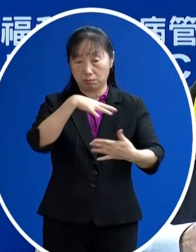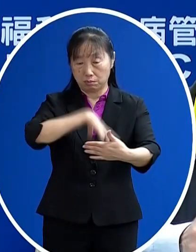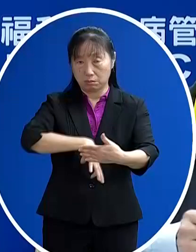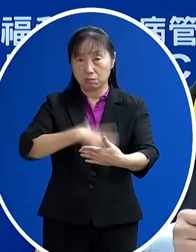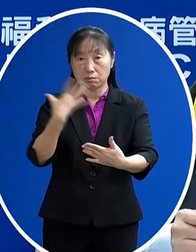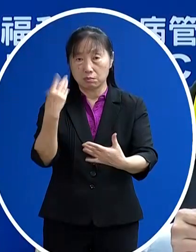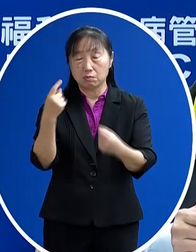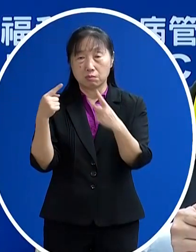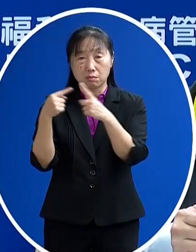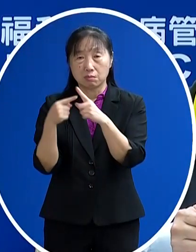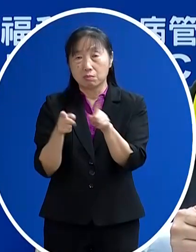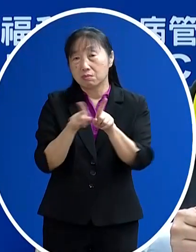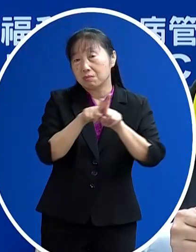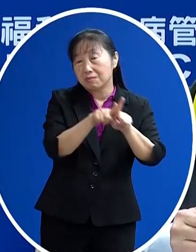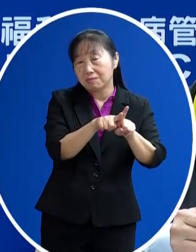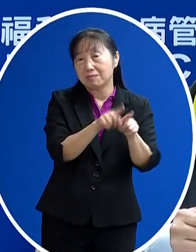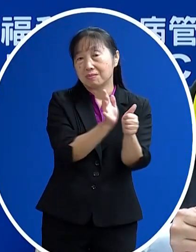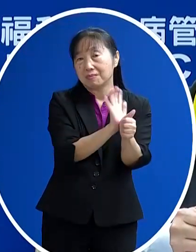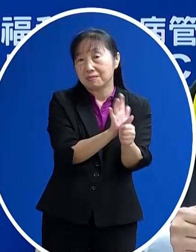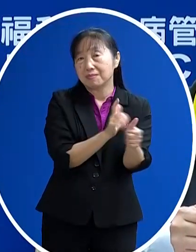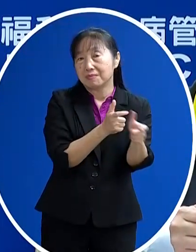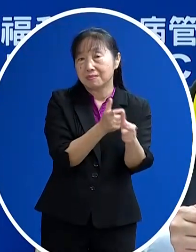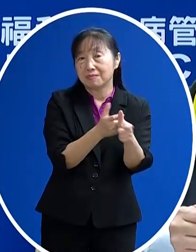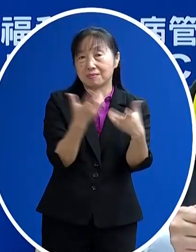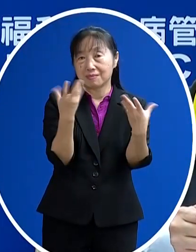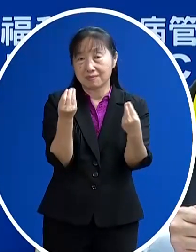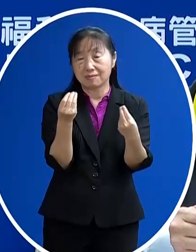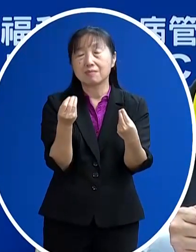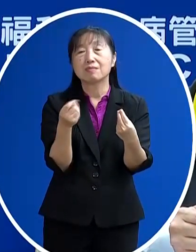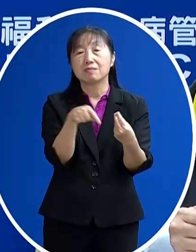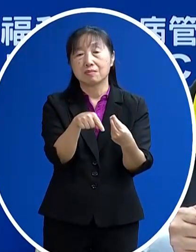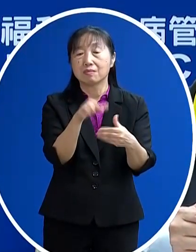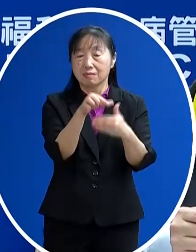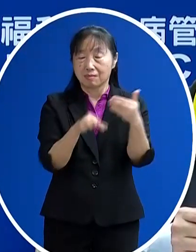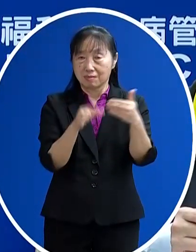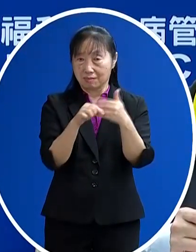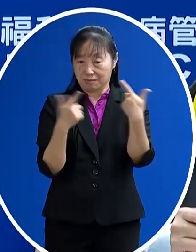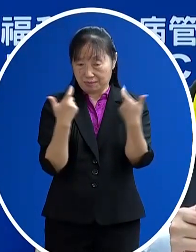陪侍服务者，符合防疫管理，得有条件的开放。